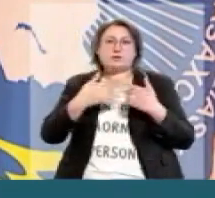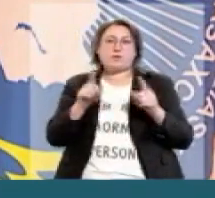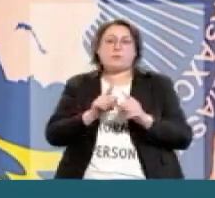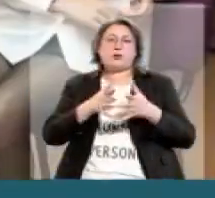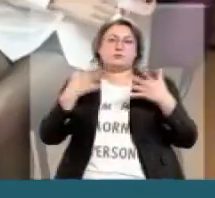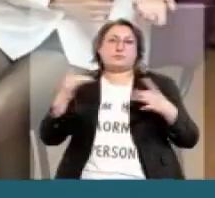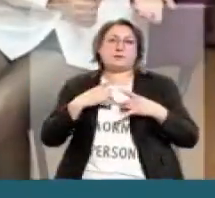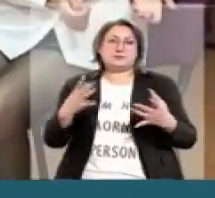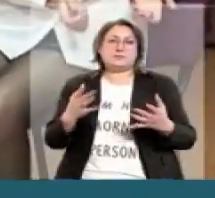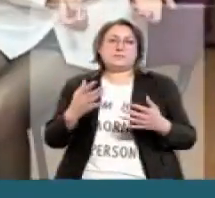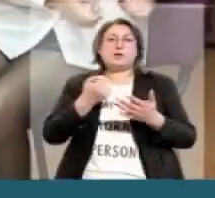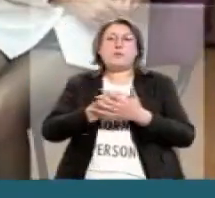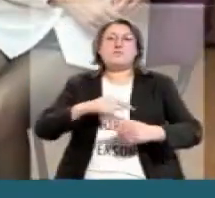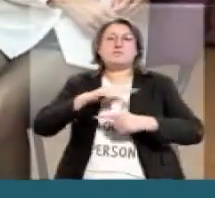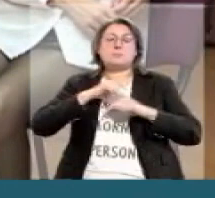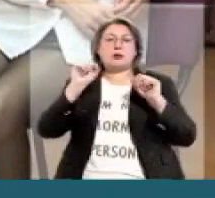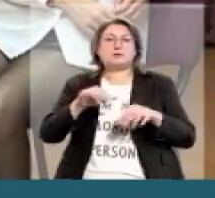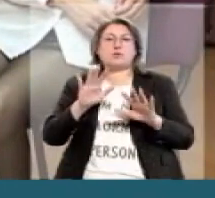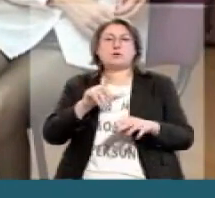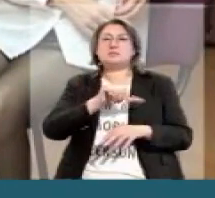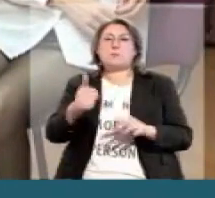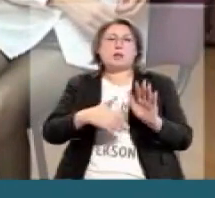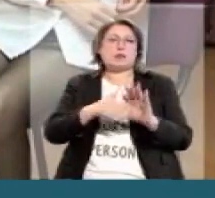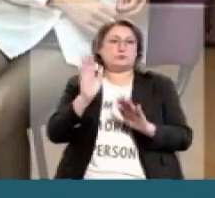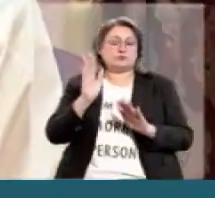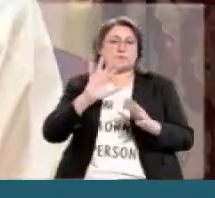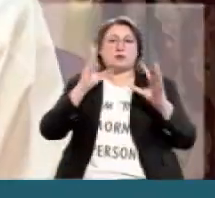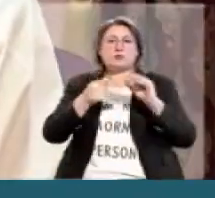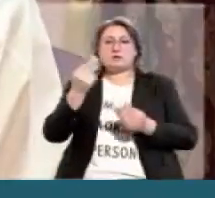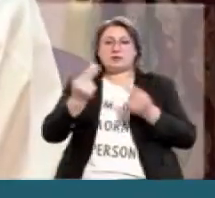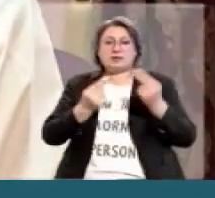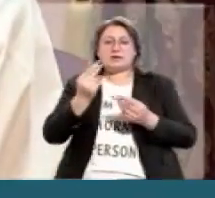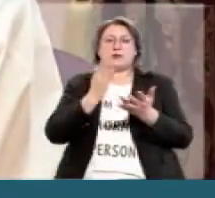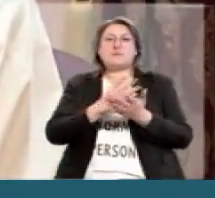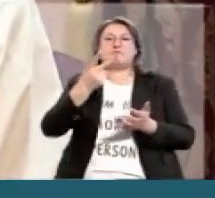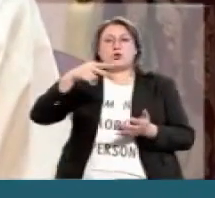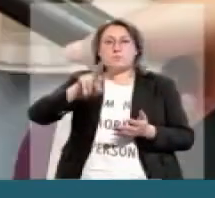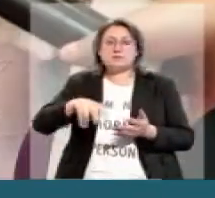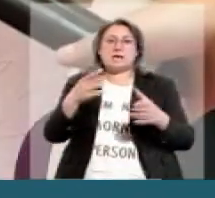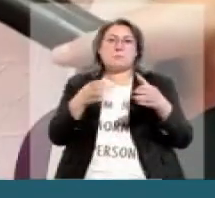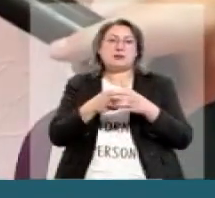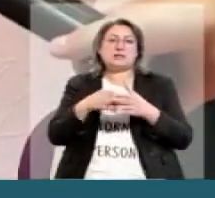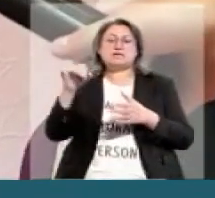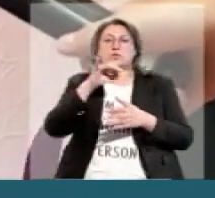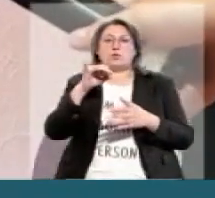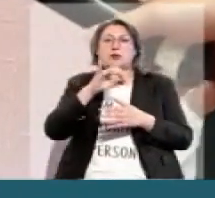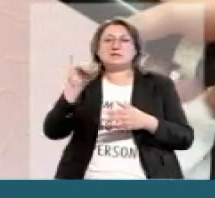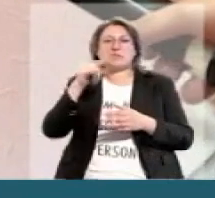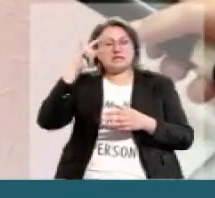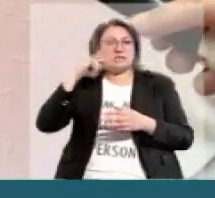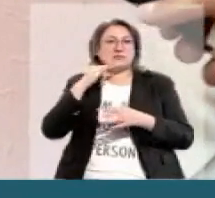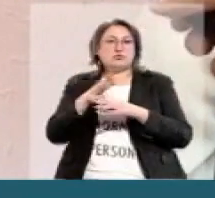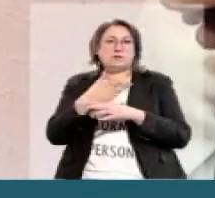большого праздника. Добраться до финала смогли только самые лучшие. По итогам игры обладателем 2-го места стала команда историков из